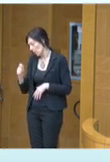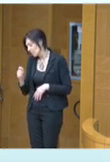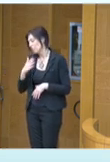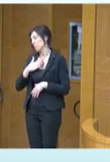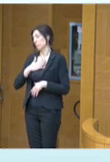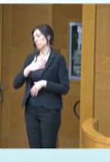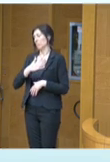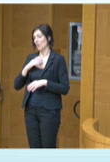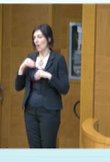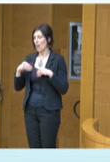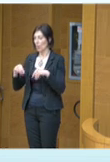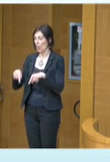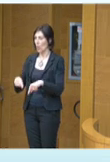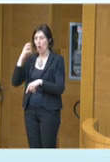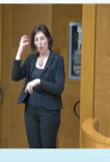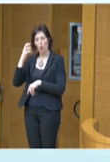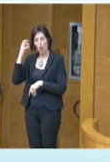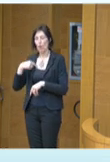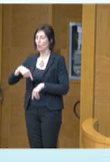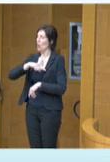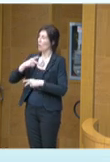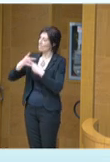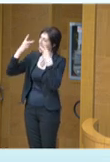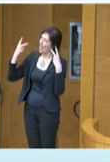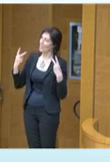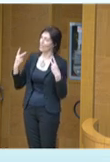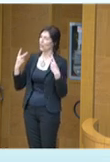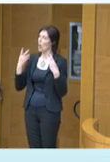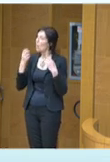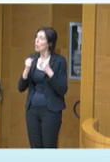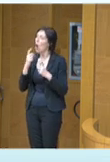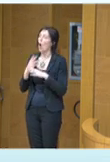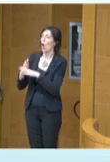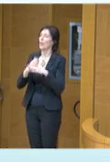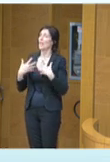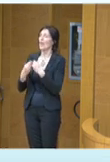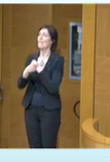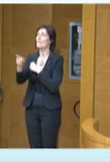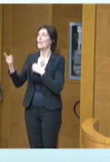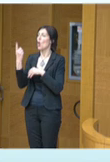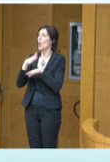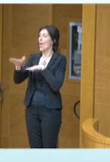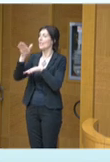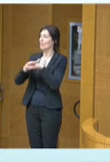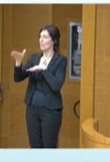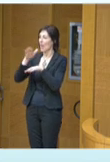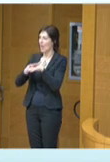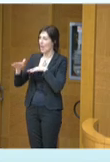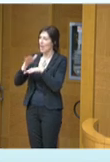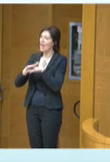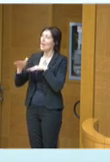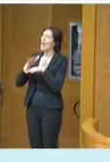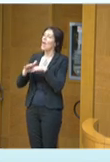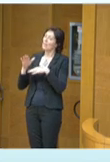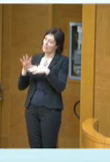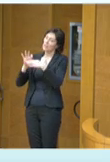qui. E soprattutto siamo felici di poter condividere con voi una delle esperienze realizzate relative al processo di